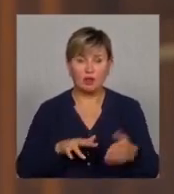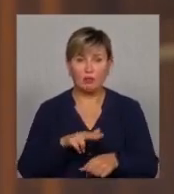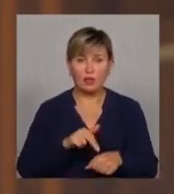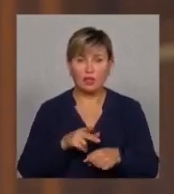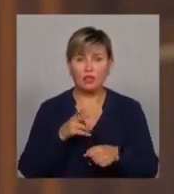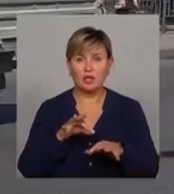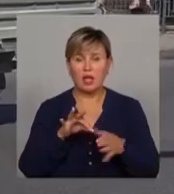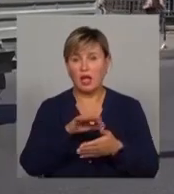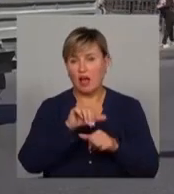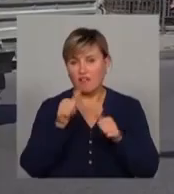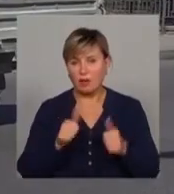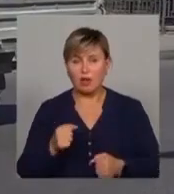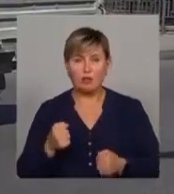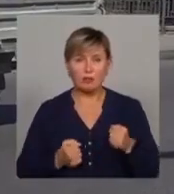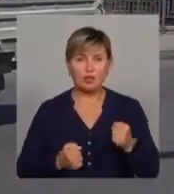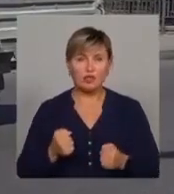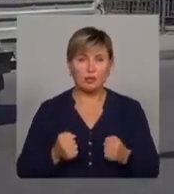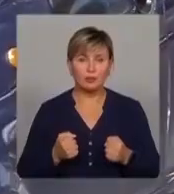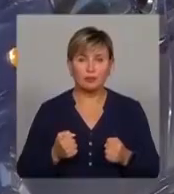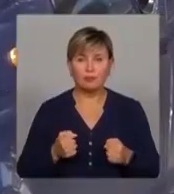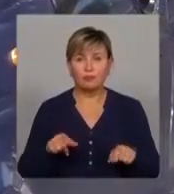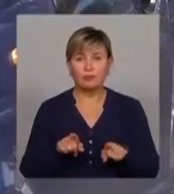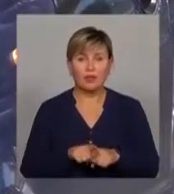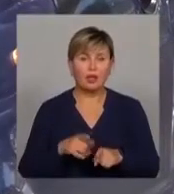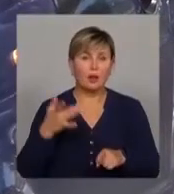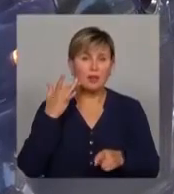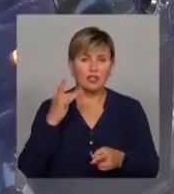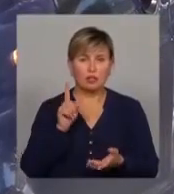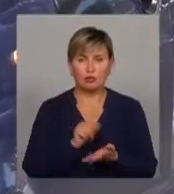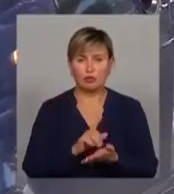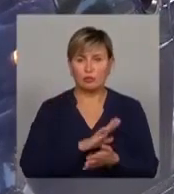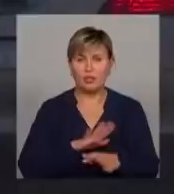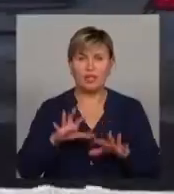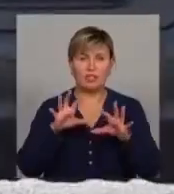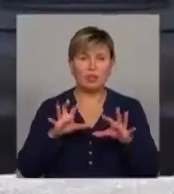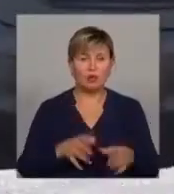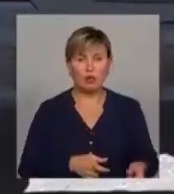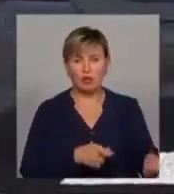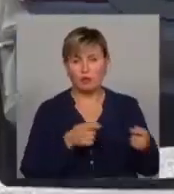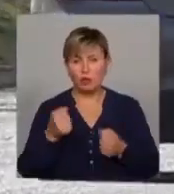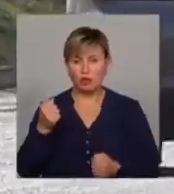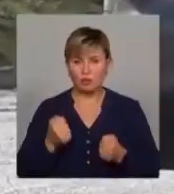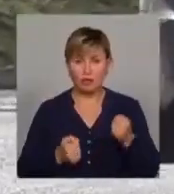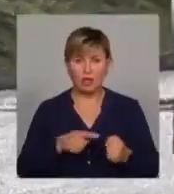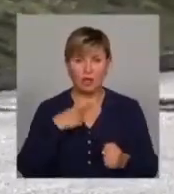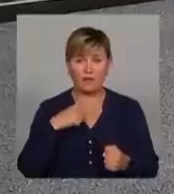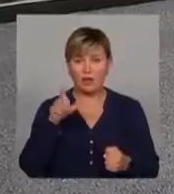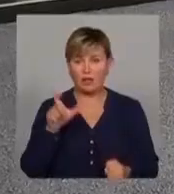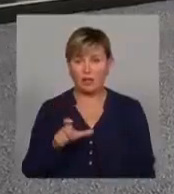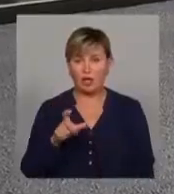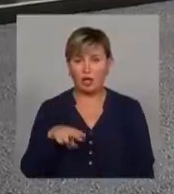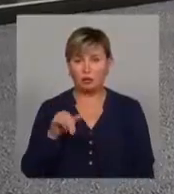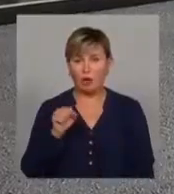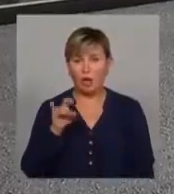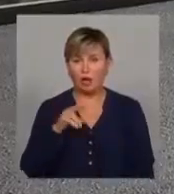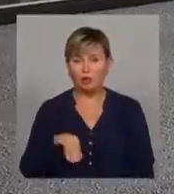легализации автомобилей. Разовая акция должна раз и навсегда покончить с незаконным ввозом авто, считает автоэксперт Эдуард Эдоков. При